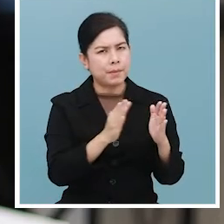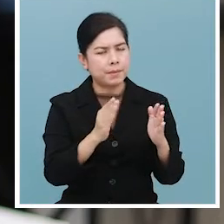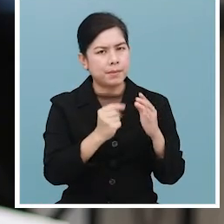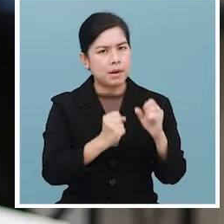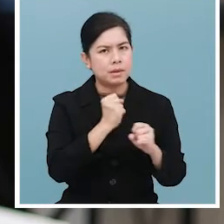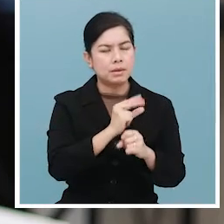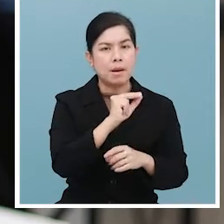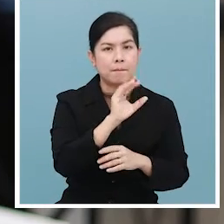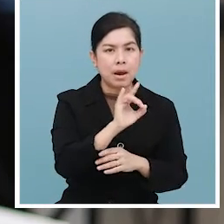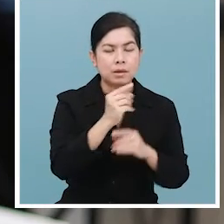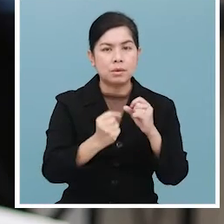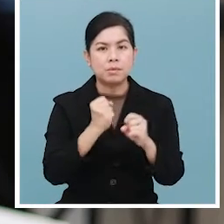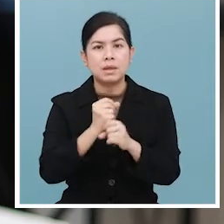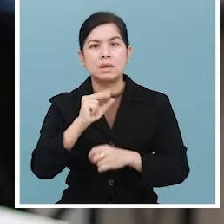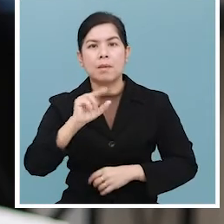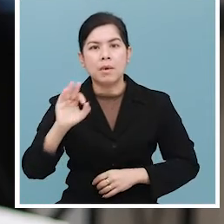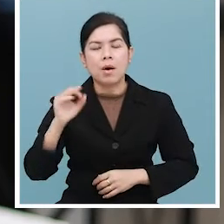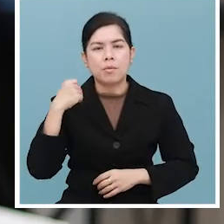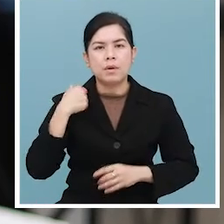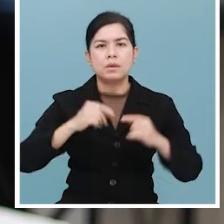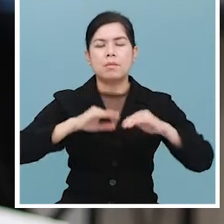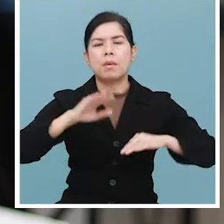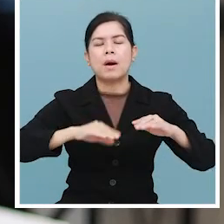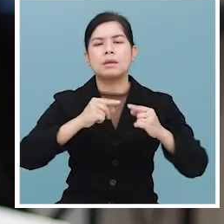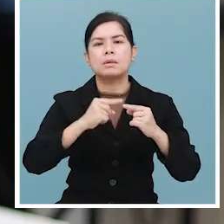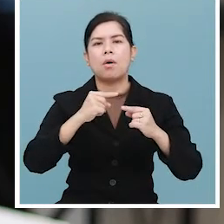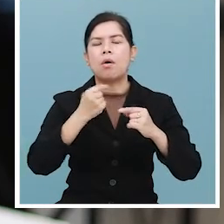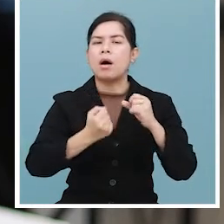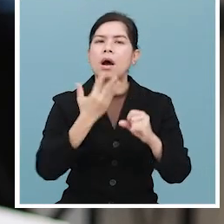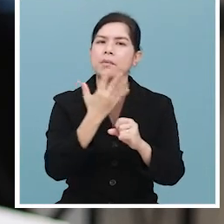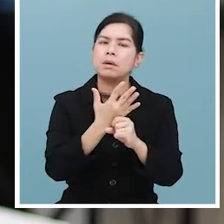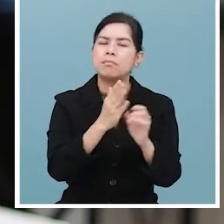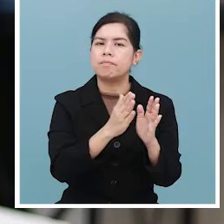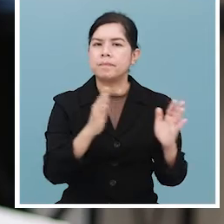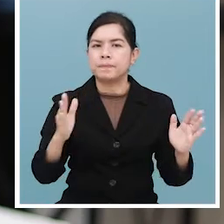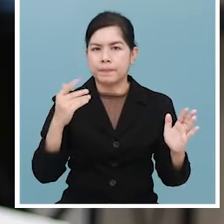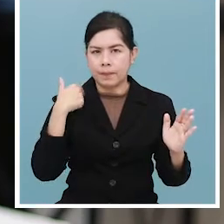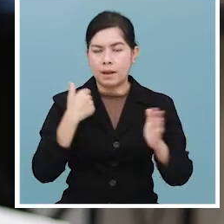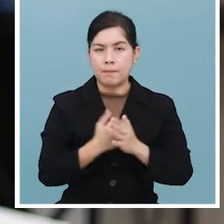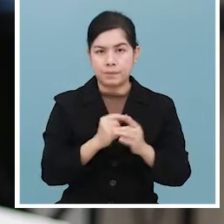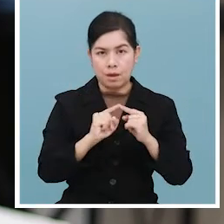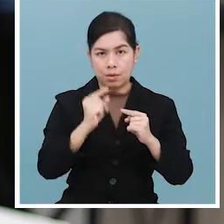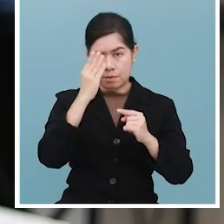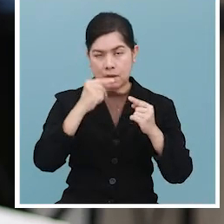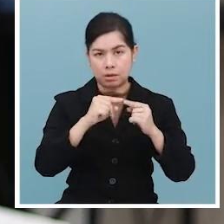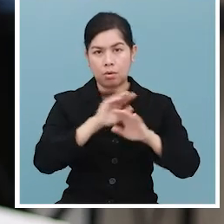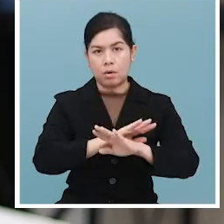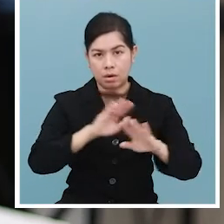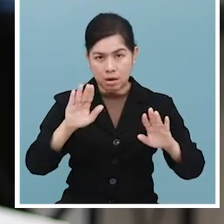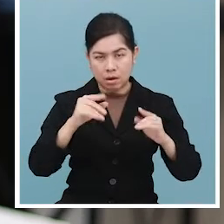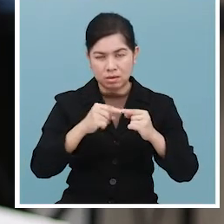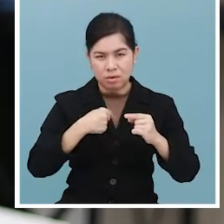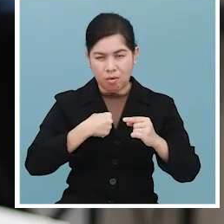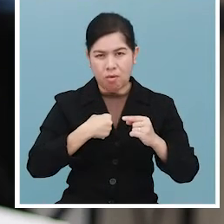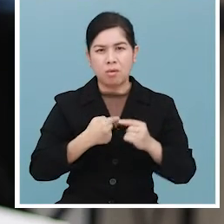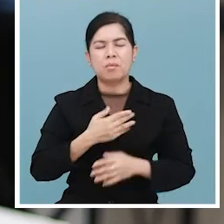าณเนี้ยค่ะก็เที่ยวกันอยู่ไม่เกิน5ปีนะไม่เกินประมาณเนี้ยค่ะแต่เหตุผลที่เลิกเพราะว่าคนแรกที่เลิก